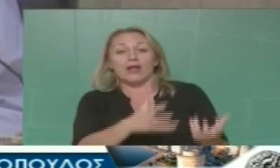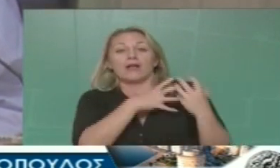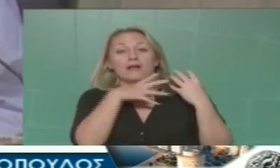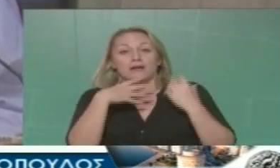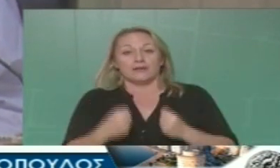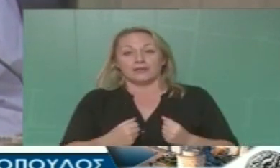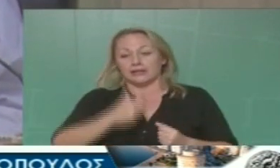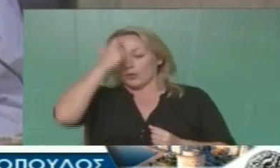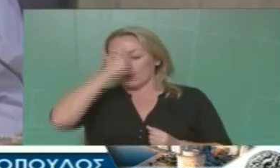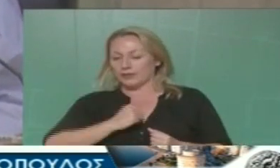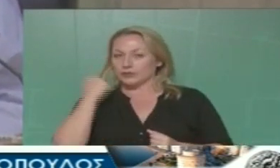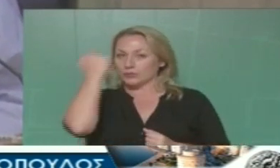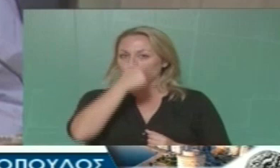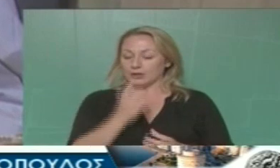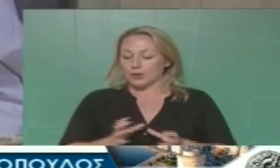καθένας προσωπικά.